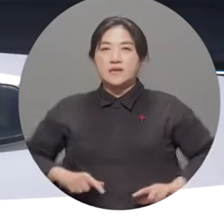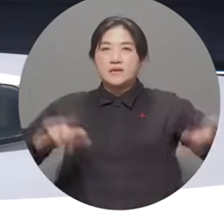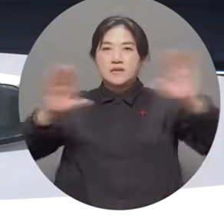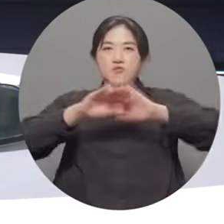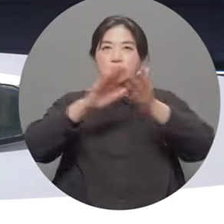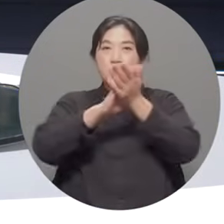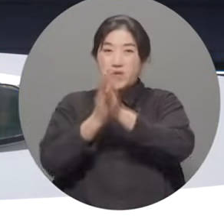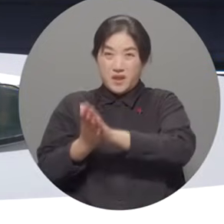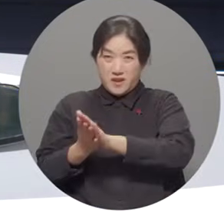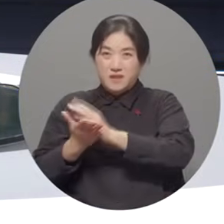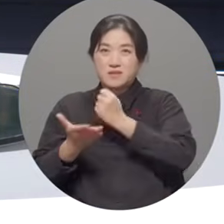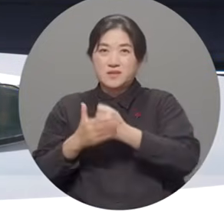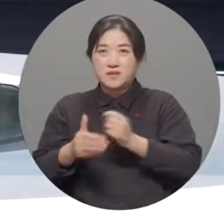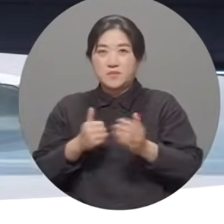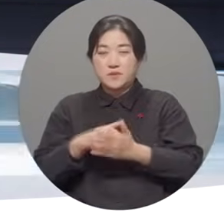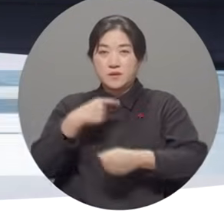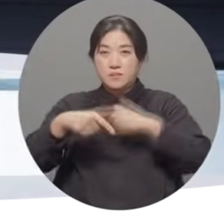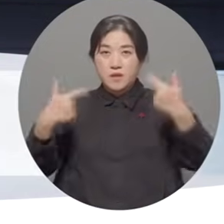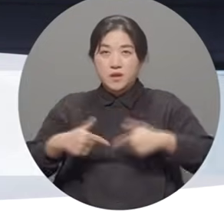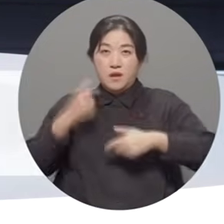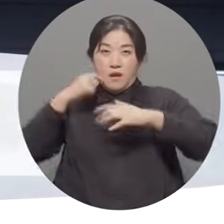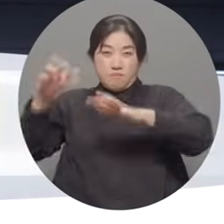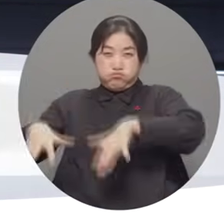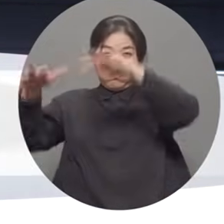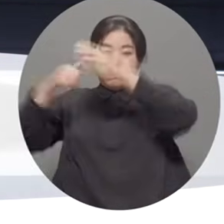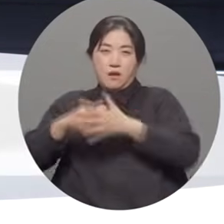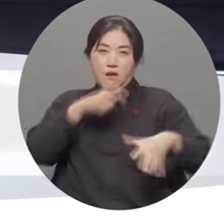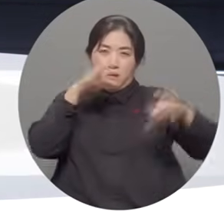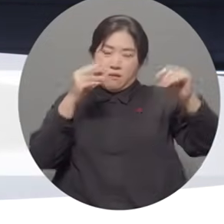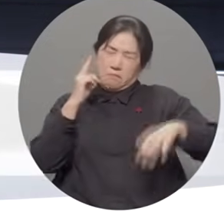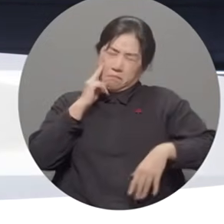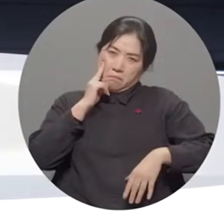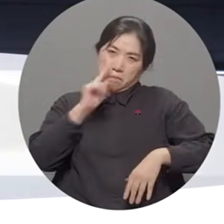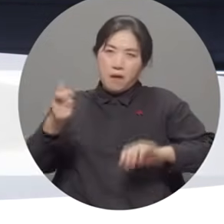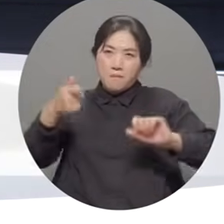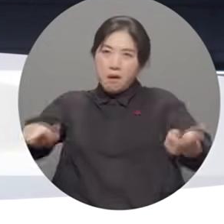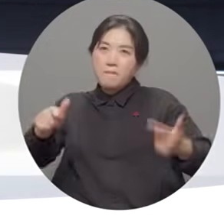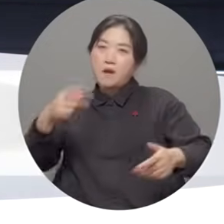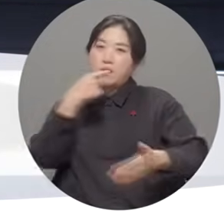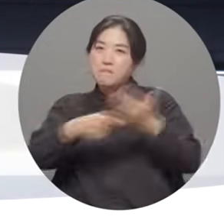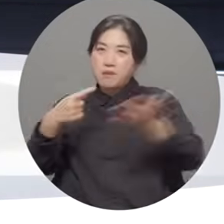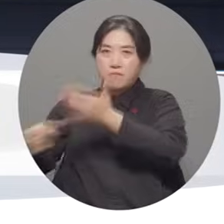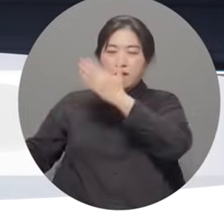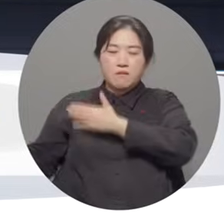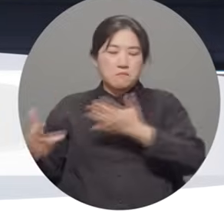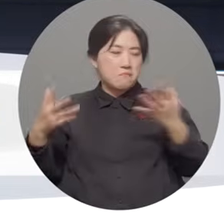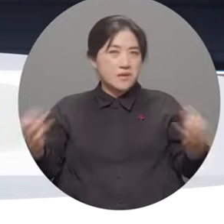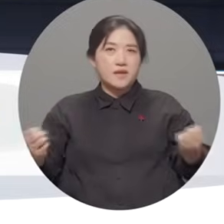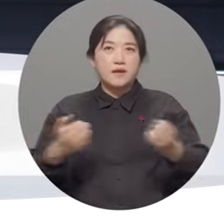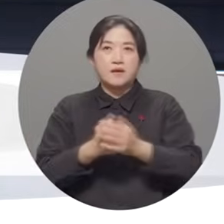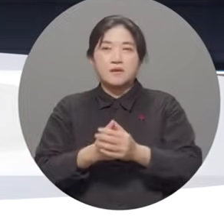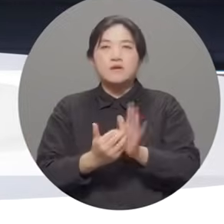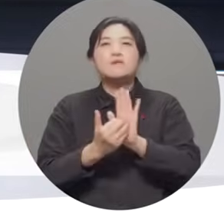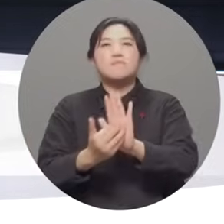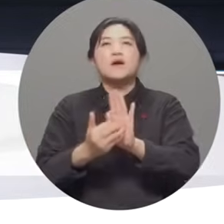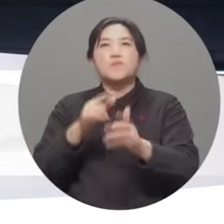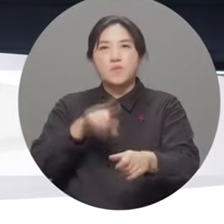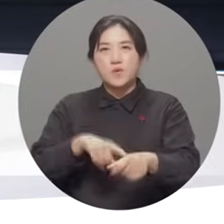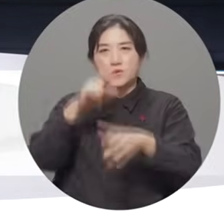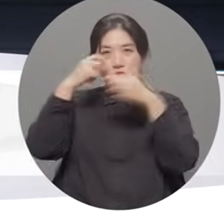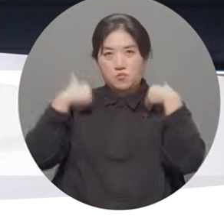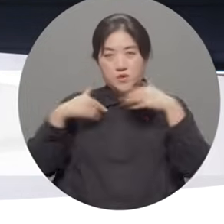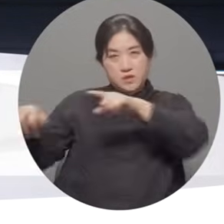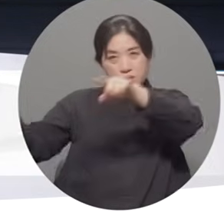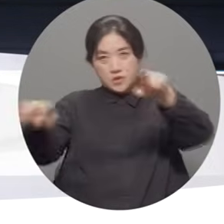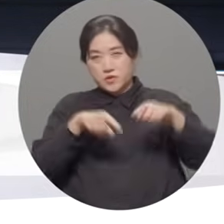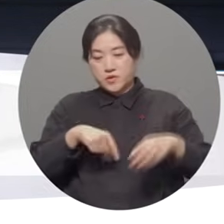기후변화로 최근엔 해마다 홍수 아니면 가뭄이라는 극단적인 피해를 겪는 곳이 적지 않은데요. 이를 막겠다며 정부가